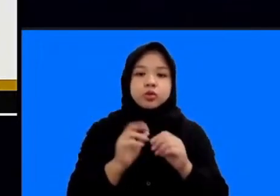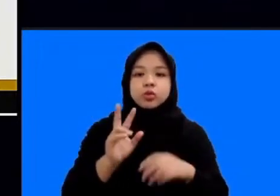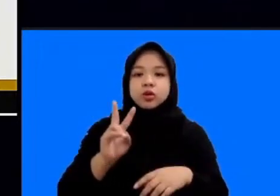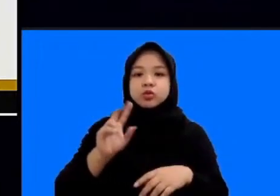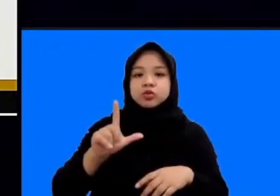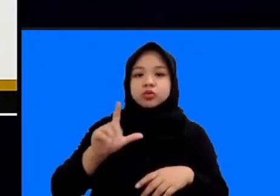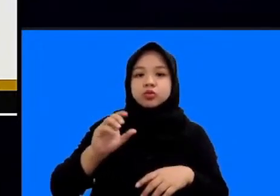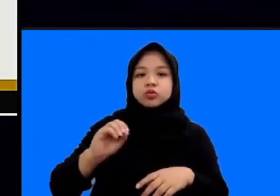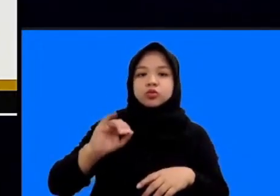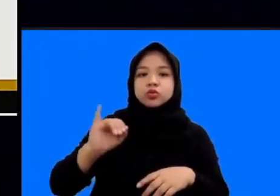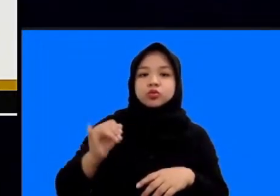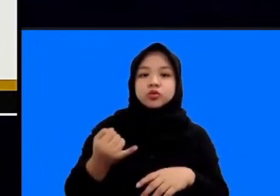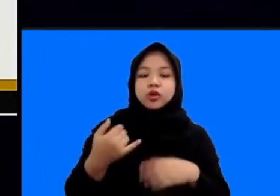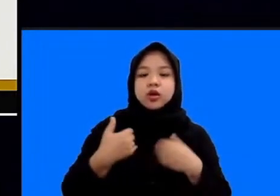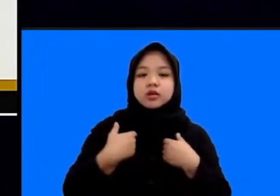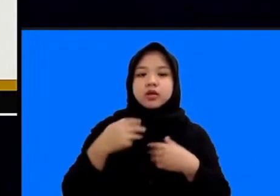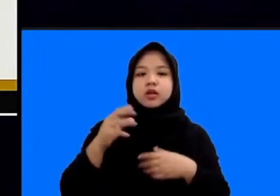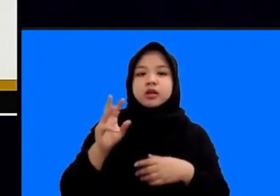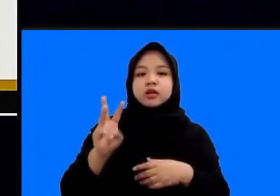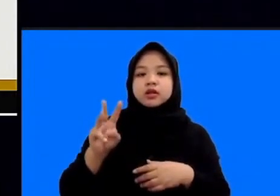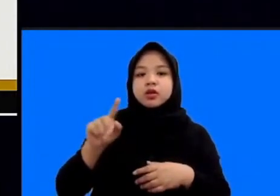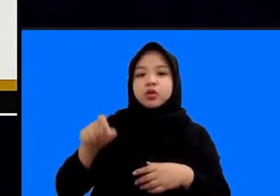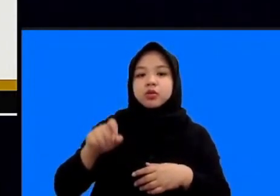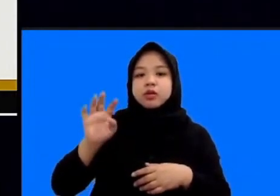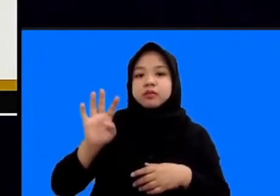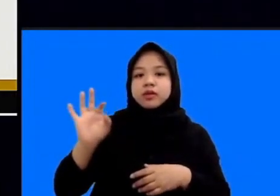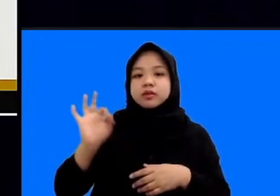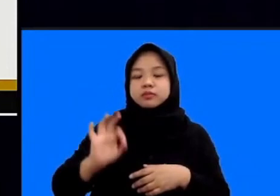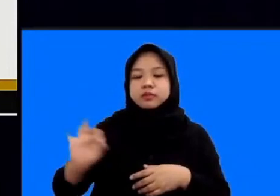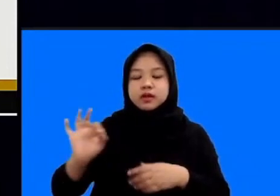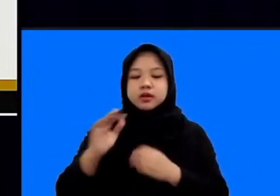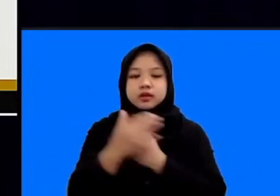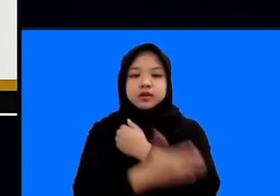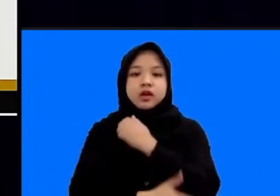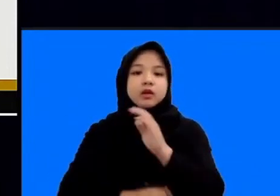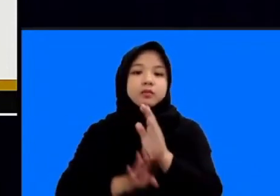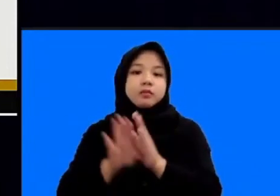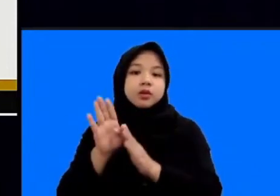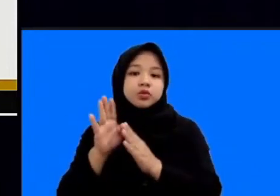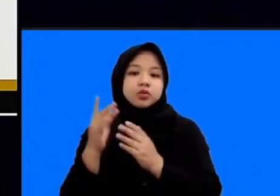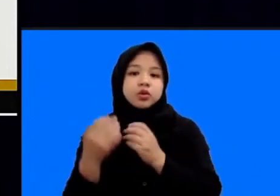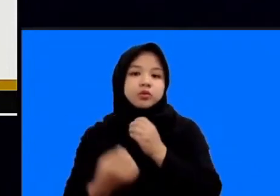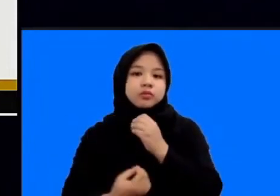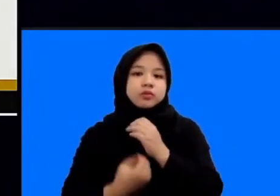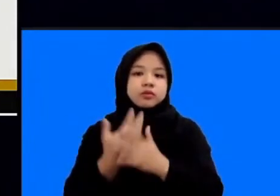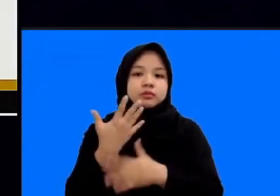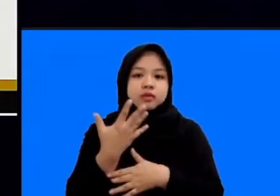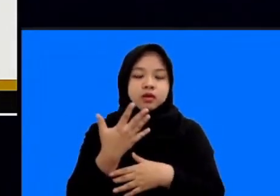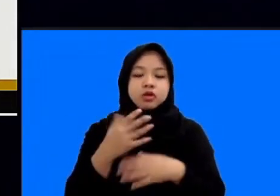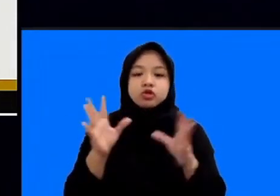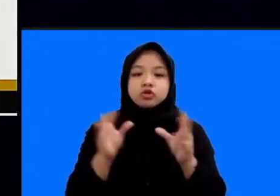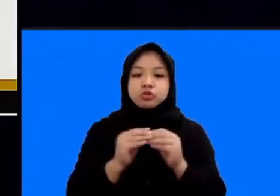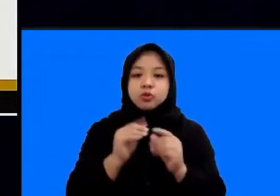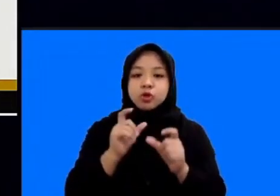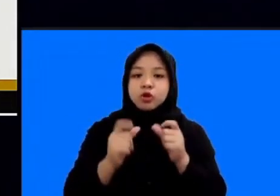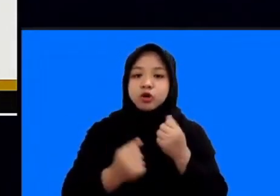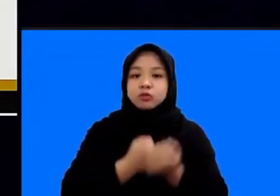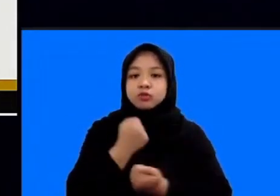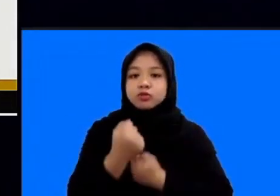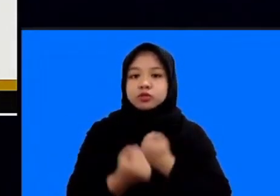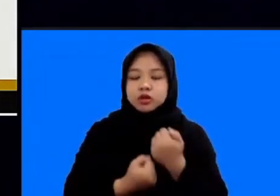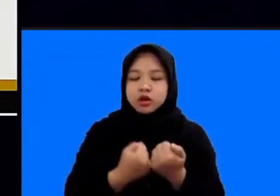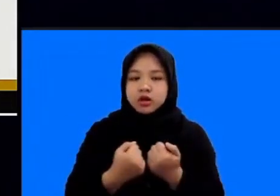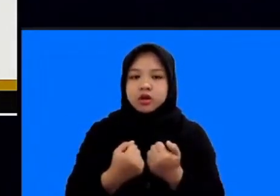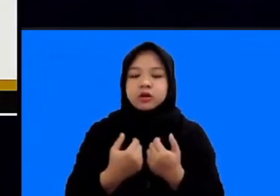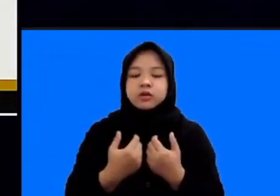hanya 3,4% di negara-negara maju dan berkembang jumlah pengusahanya dari populasinya